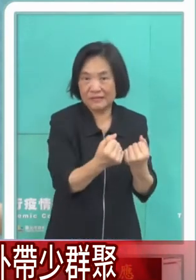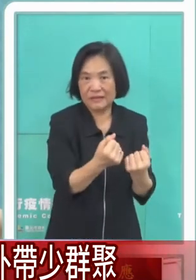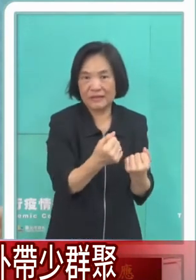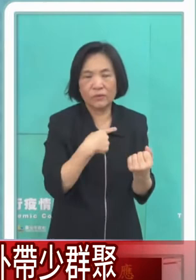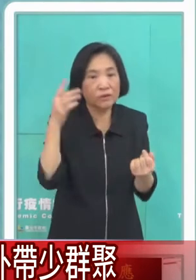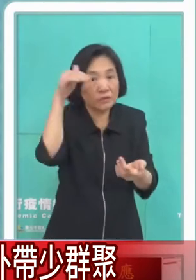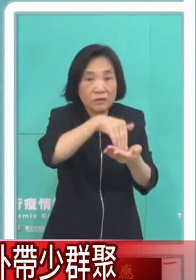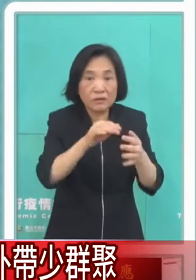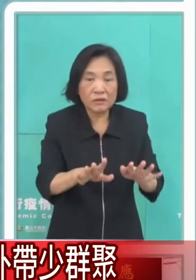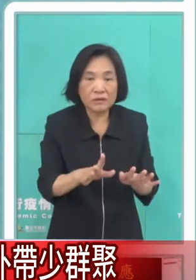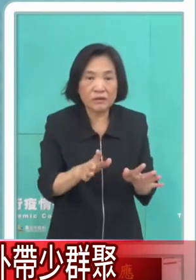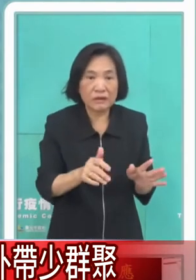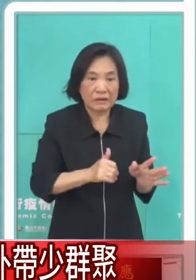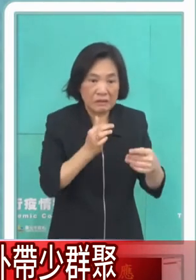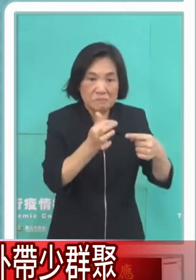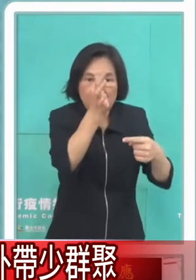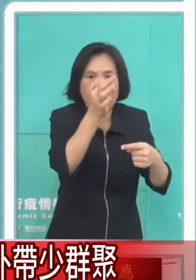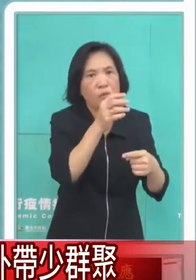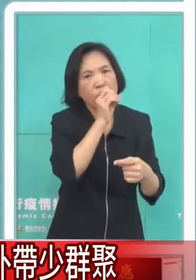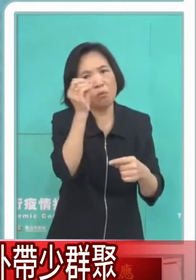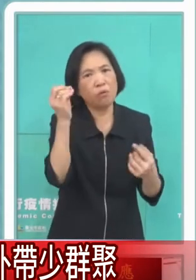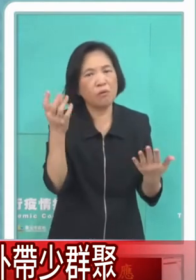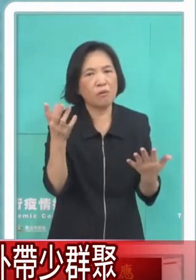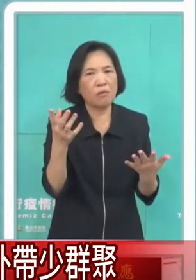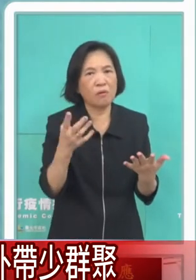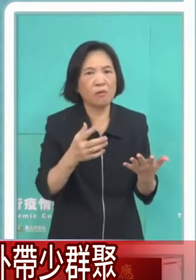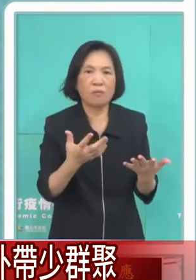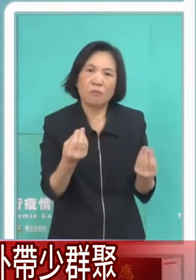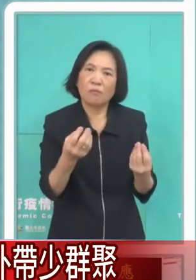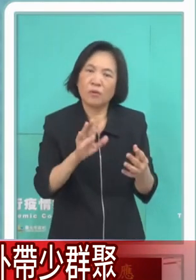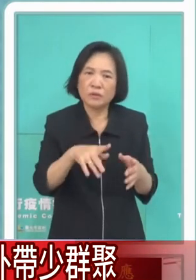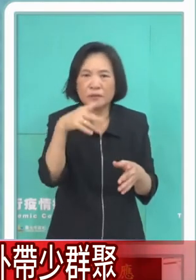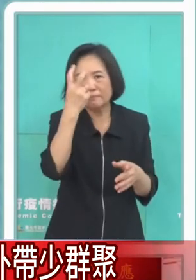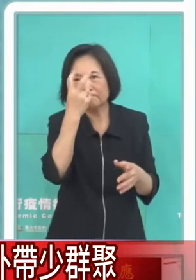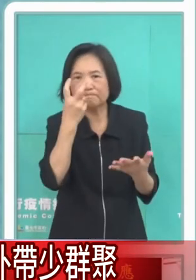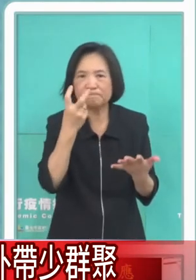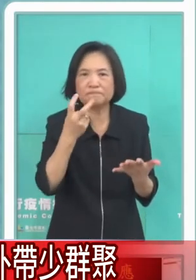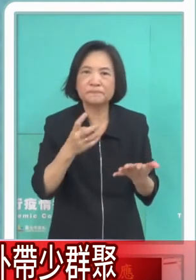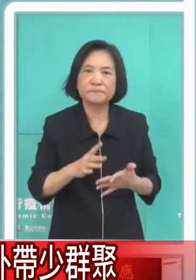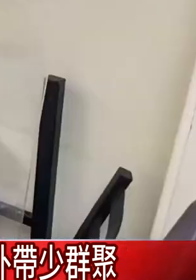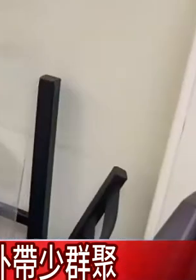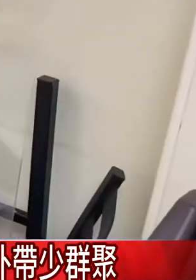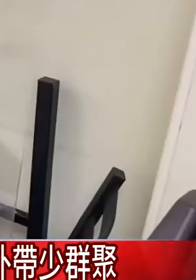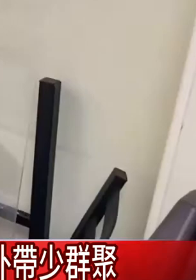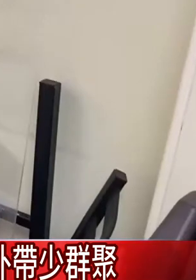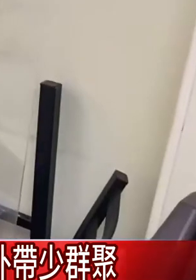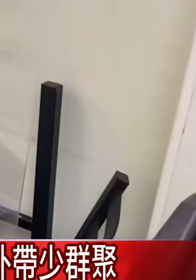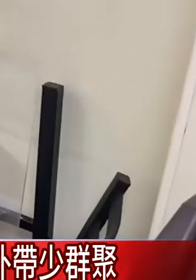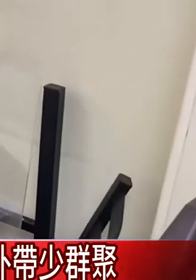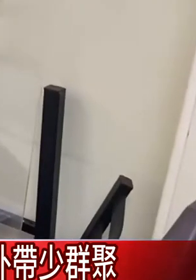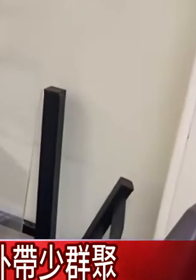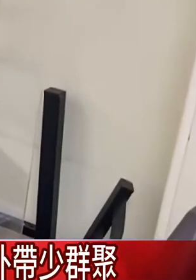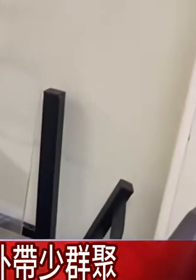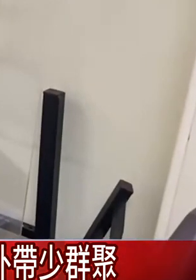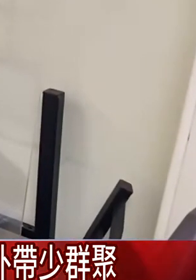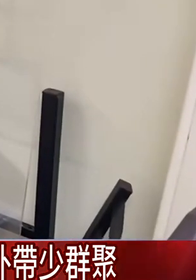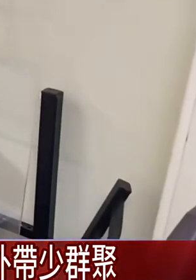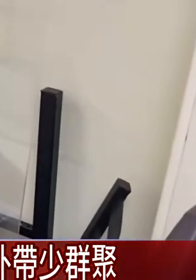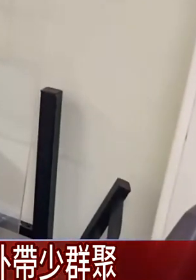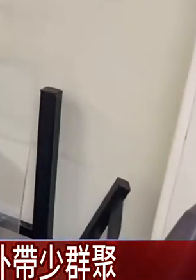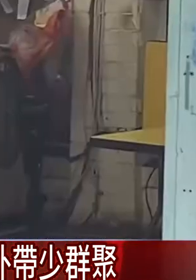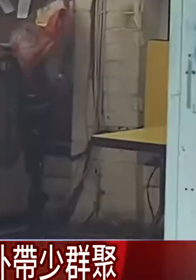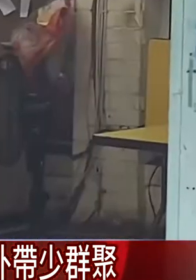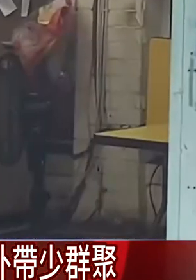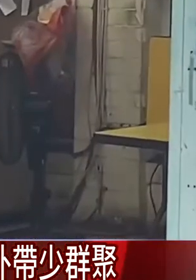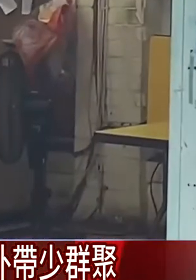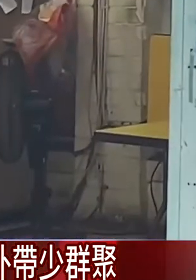现在为止也没有出现阳性例，没有出现确诊例，还在观察当中。所以原则上是这样，我们还是要在这个疫